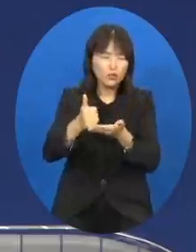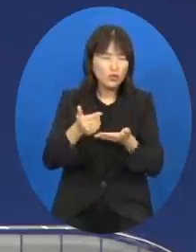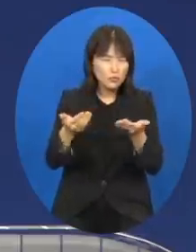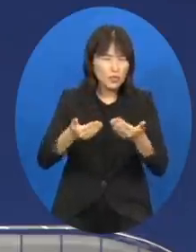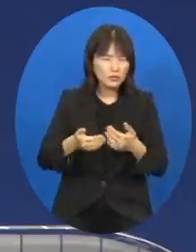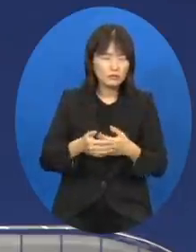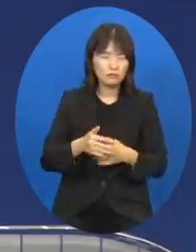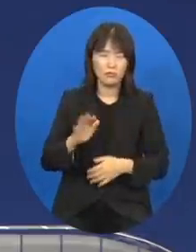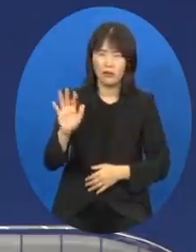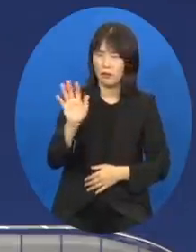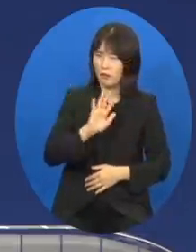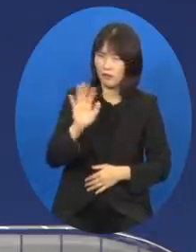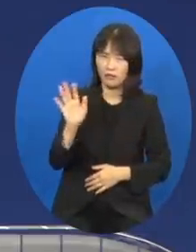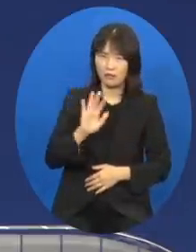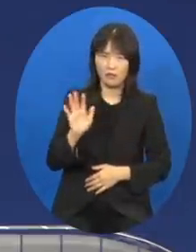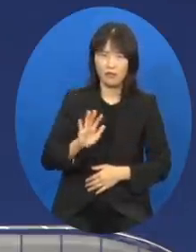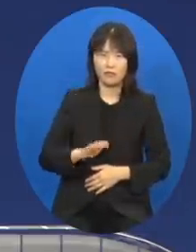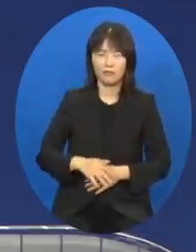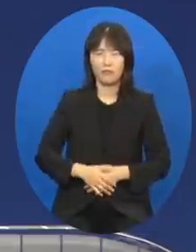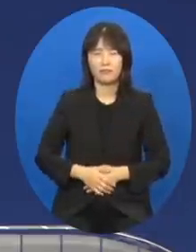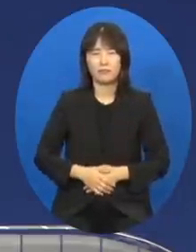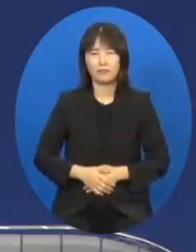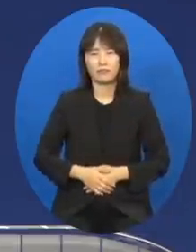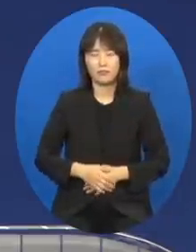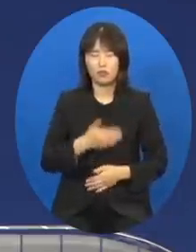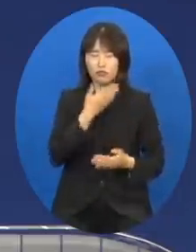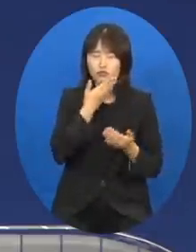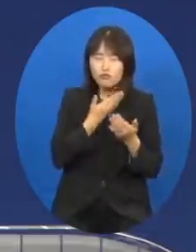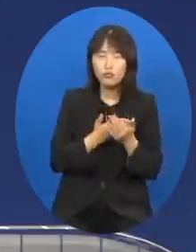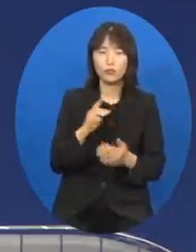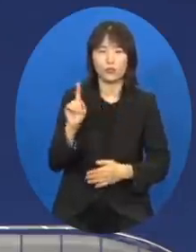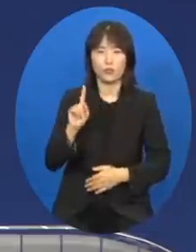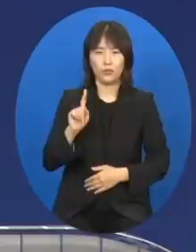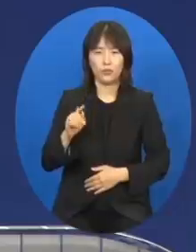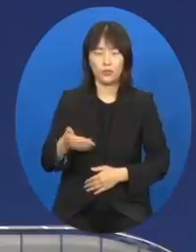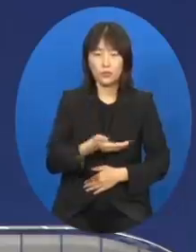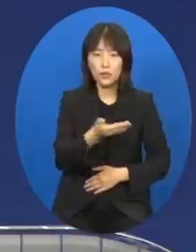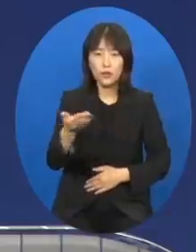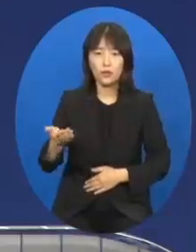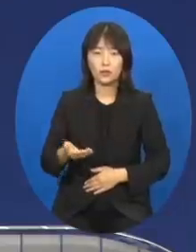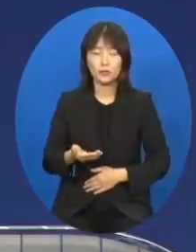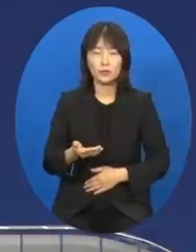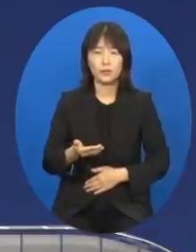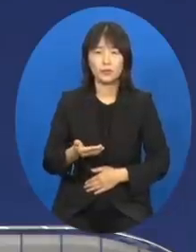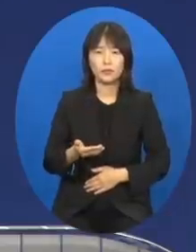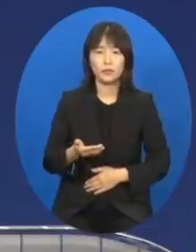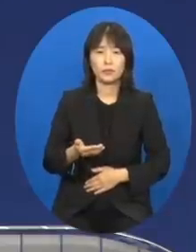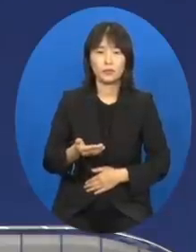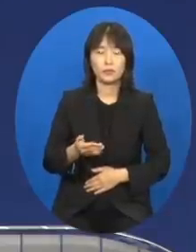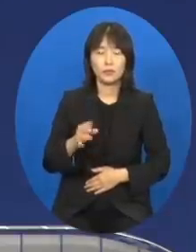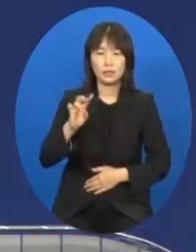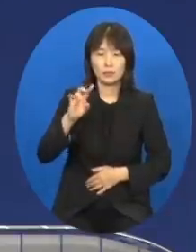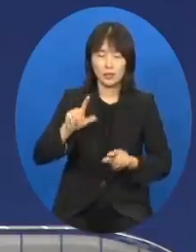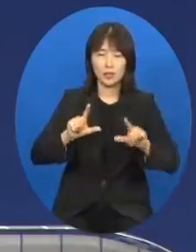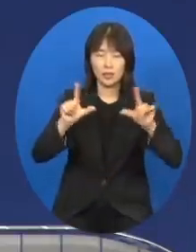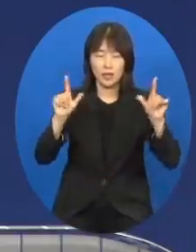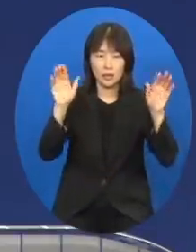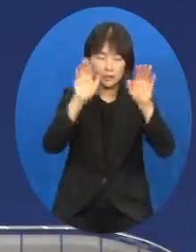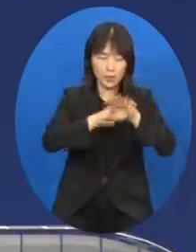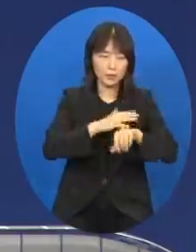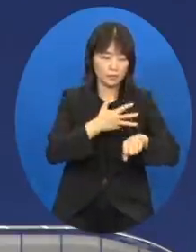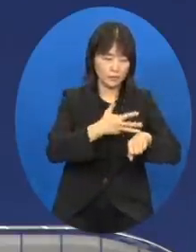절대 그렇지 않습니다. 중요한 것은 여러분이 24일 밤 8시,